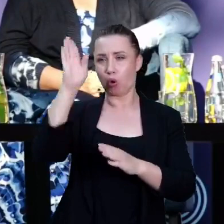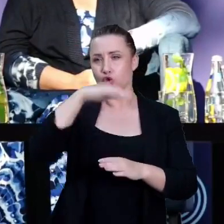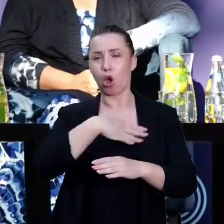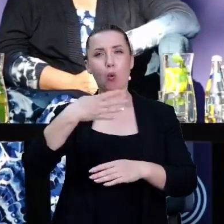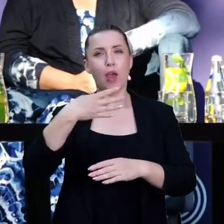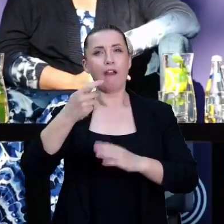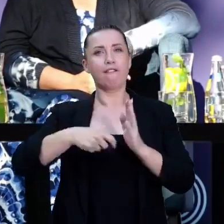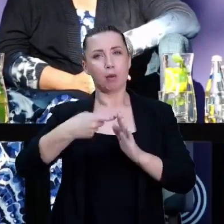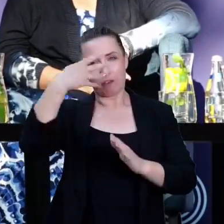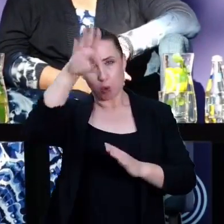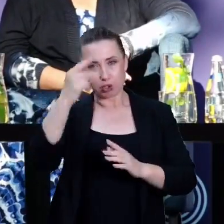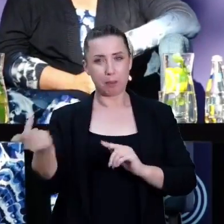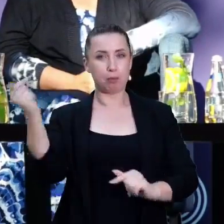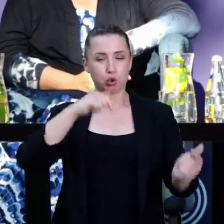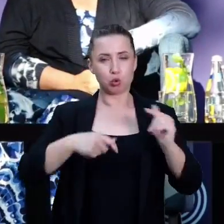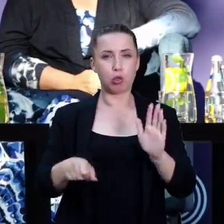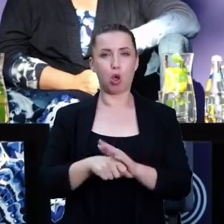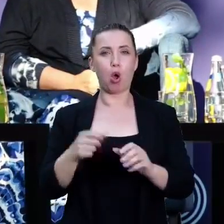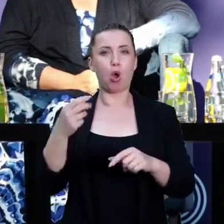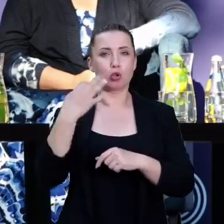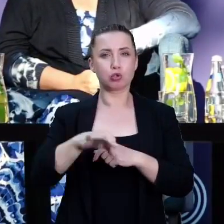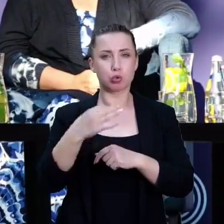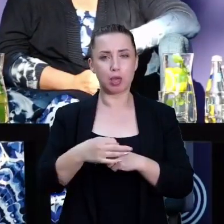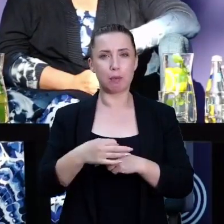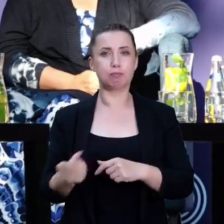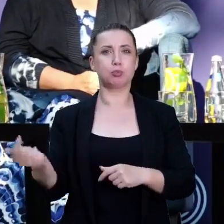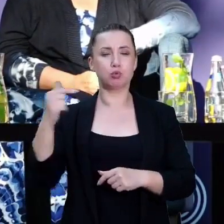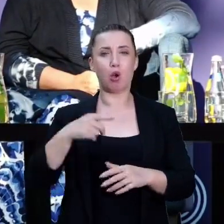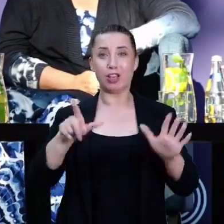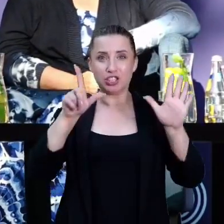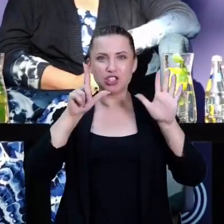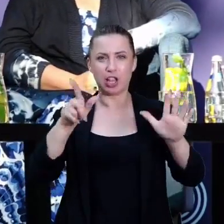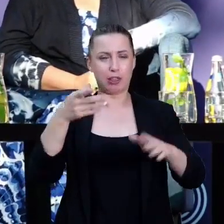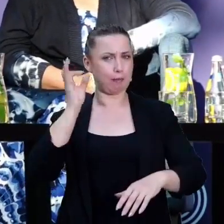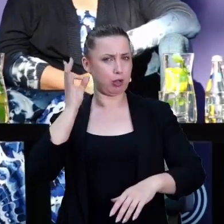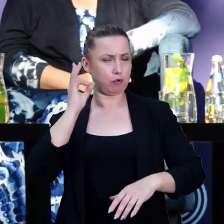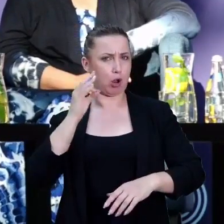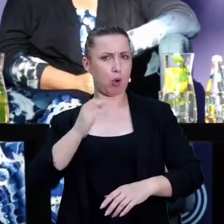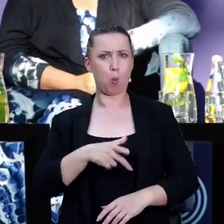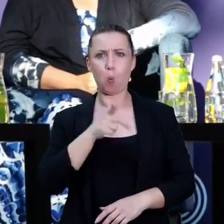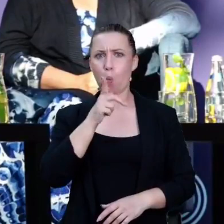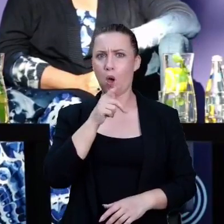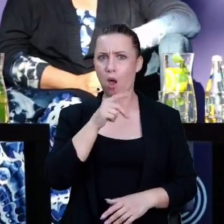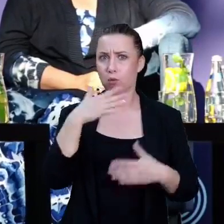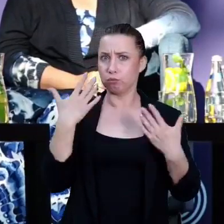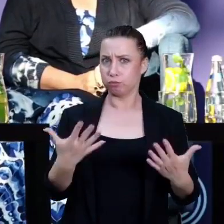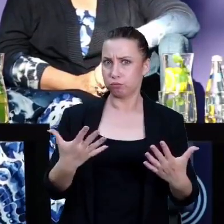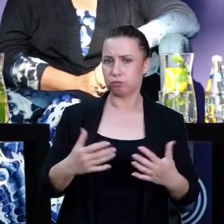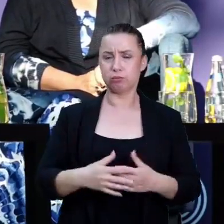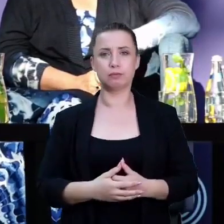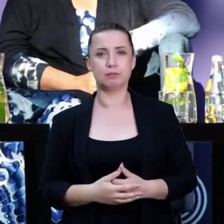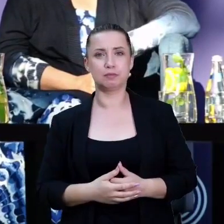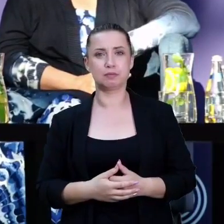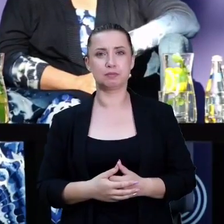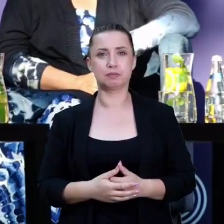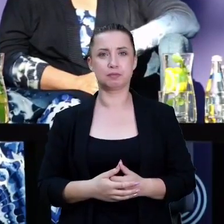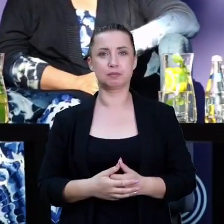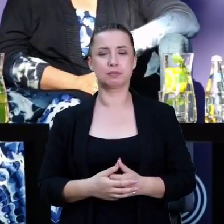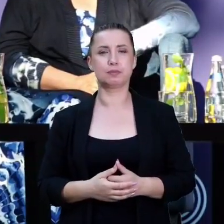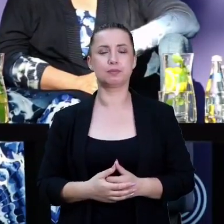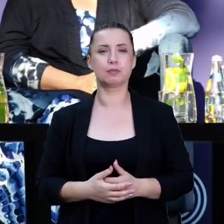Łodzi zostało przyjętych na wydział operatorski aż 7 dziewczyn. No to w ogóle jakiś ewenement.